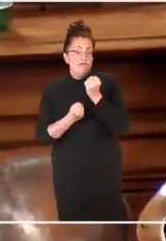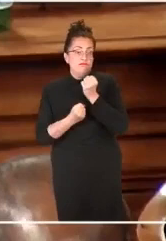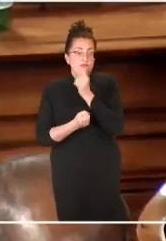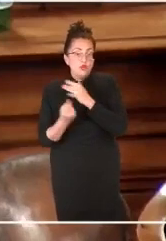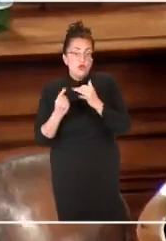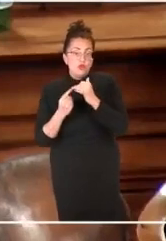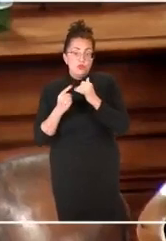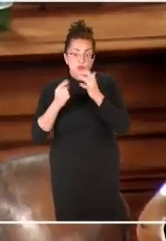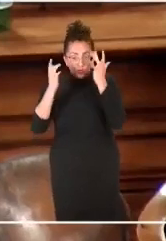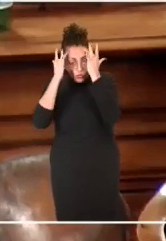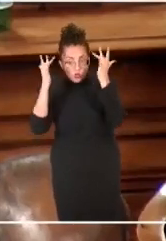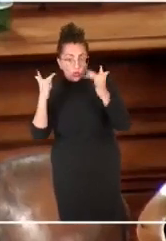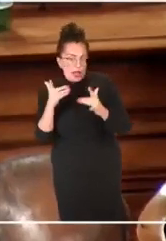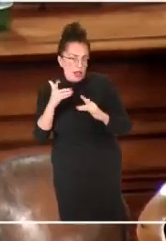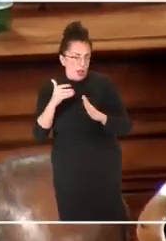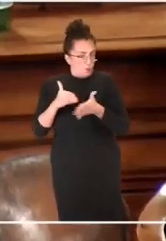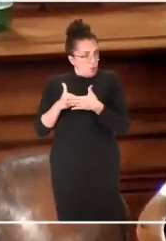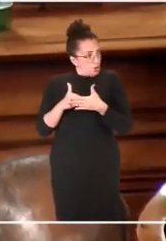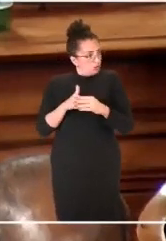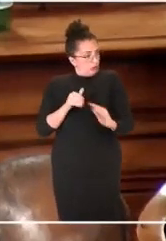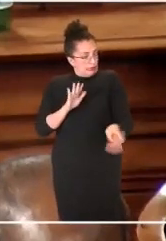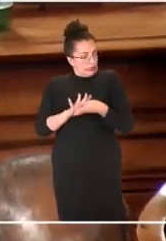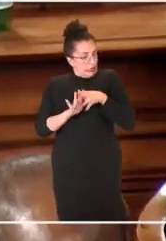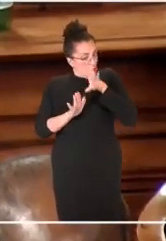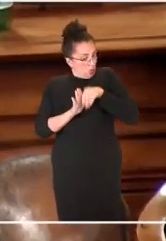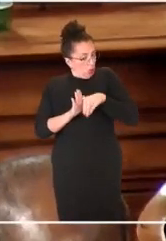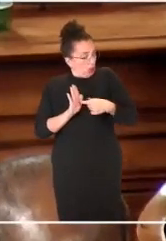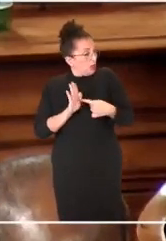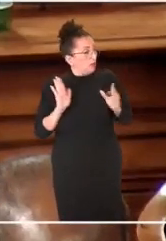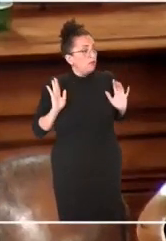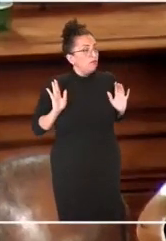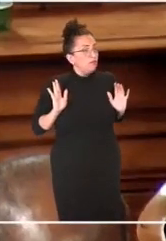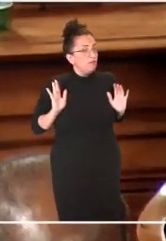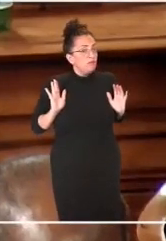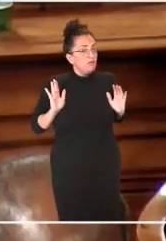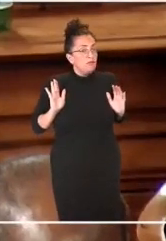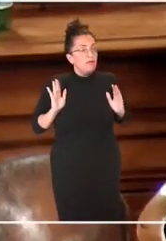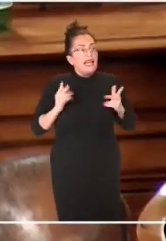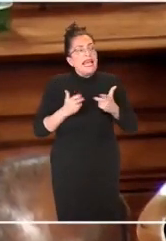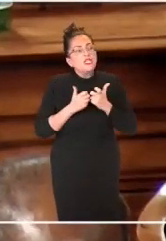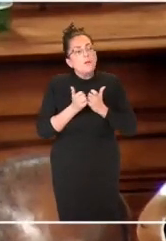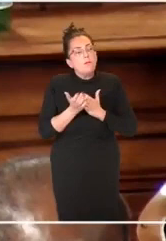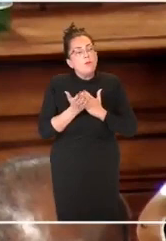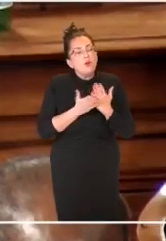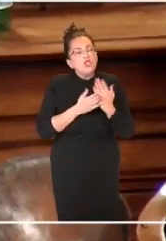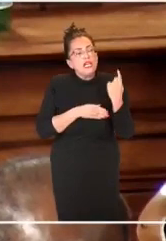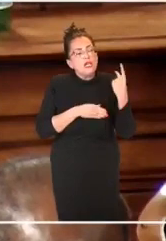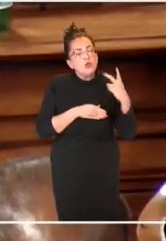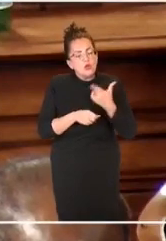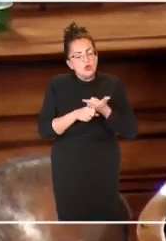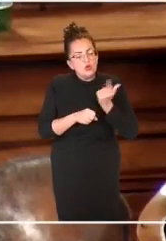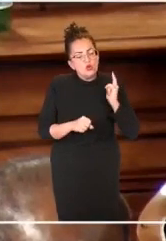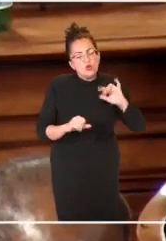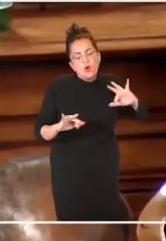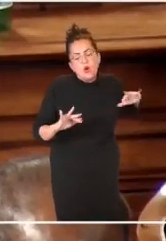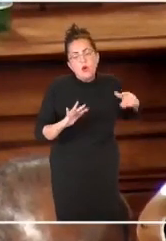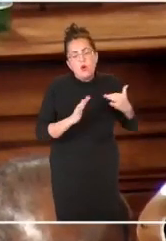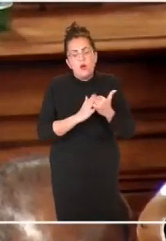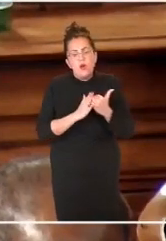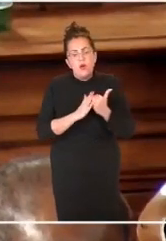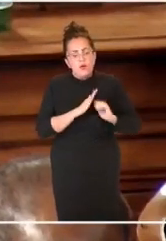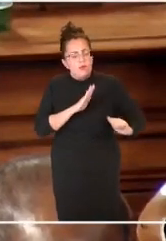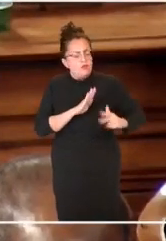critère, il est clair, et regardez la liste de tous les projets que vous avez adoptés depuis 2 ans au fil.